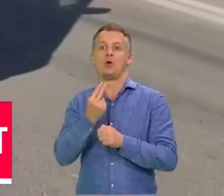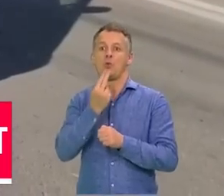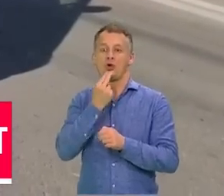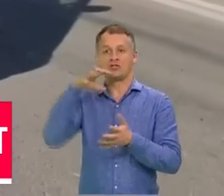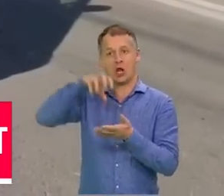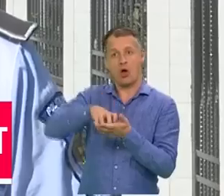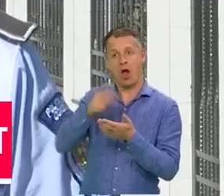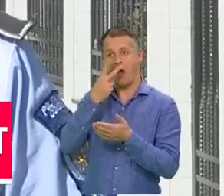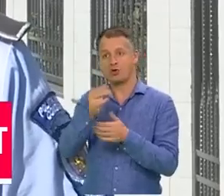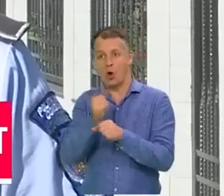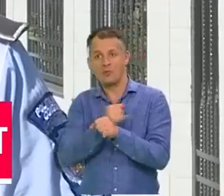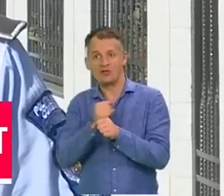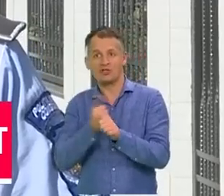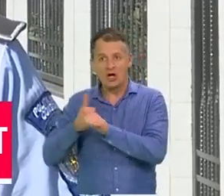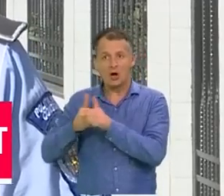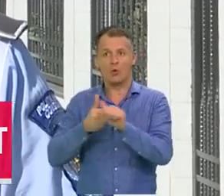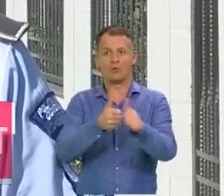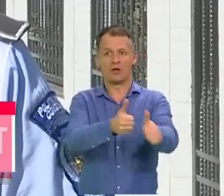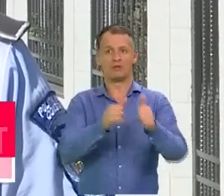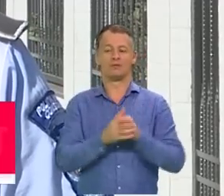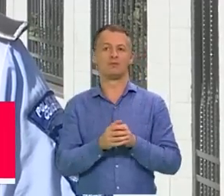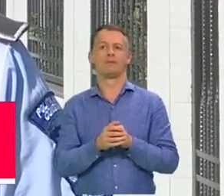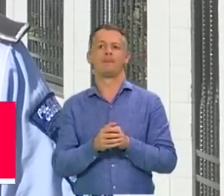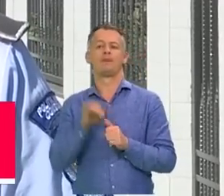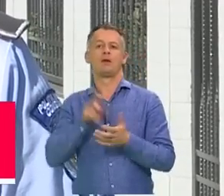toată scena. A pornit semnalele acustice și luminoase și